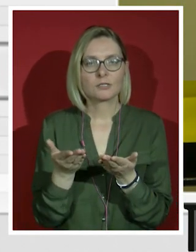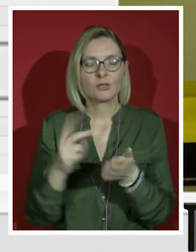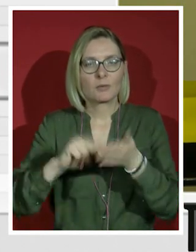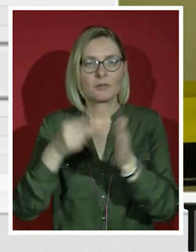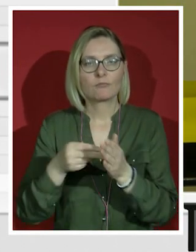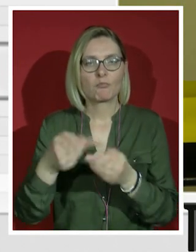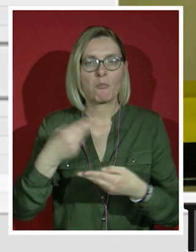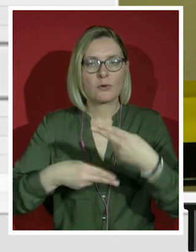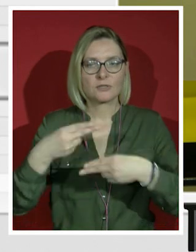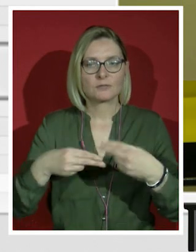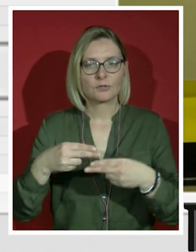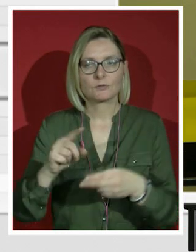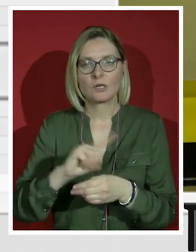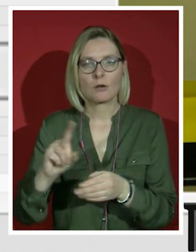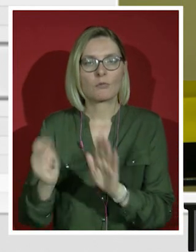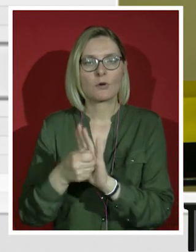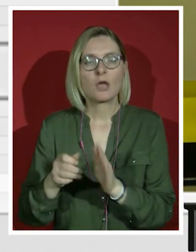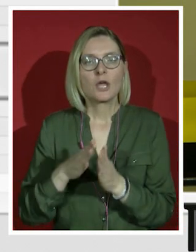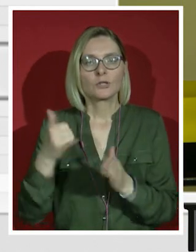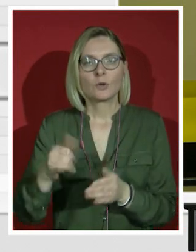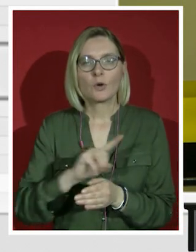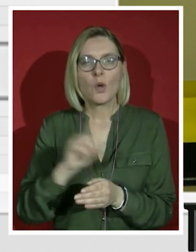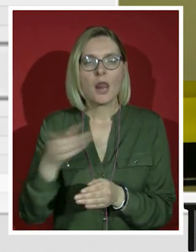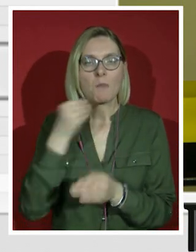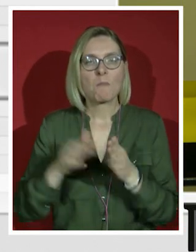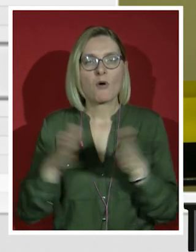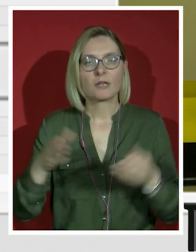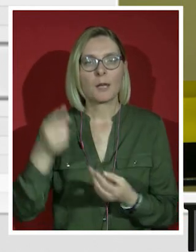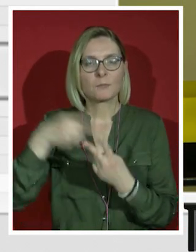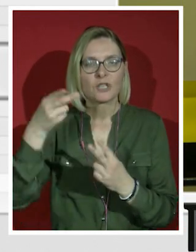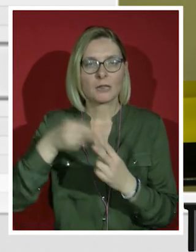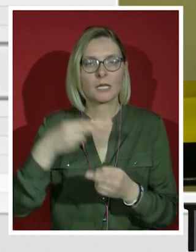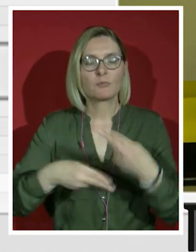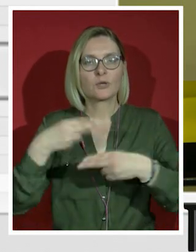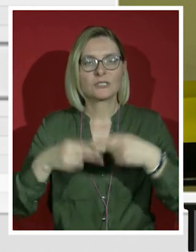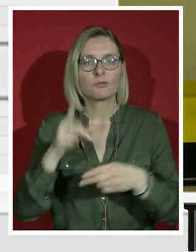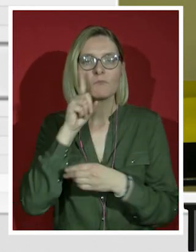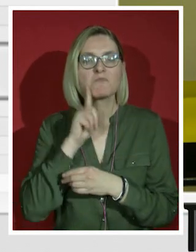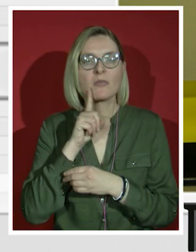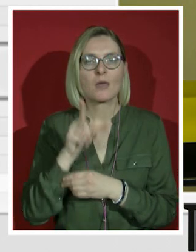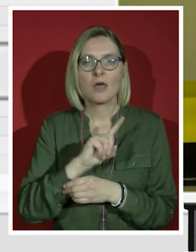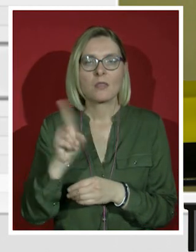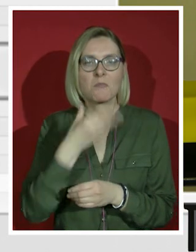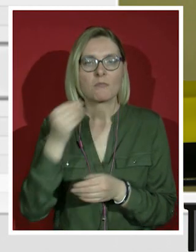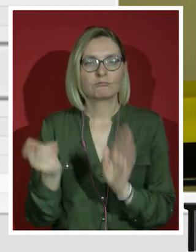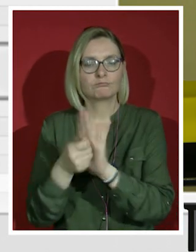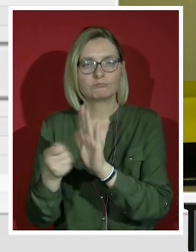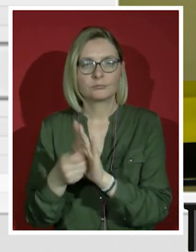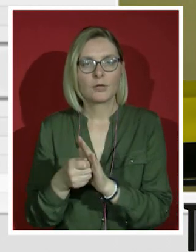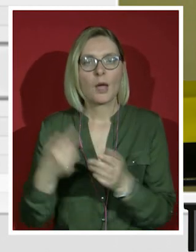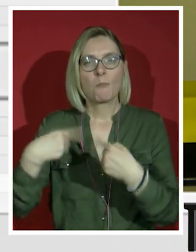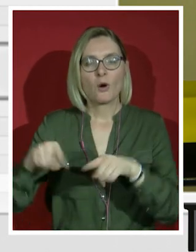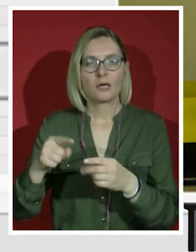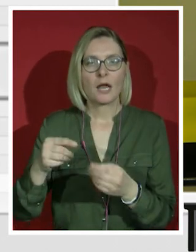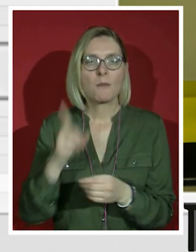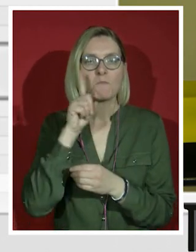не го рационализираат производството, доколку не вадат повеќе пчелни производи, нема да бидат рентабилни. Покрај медот имаме